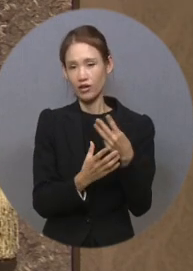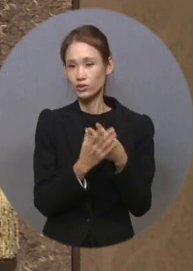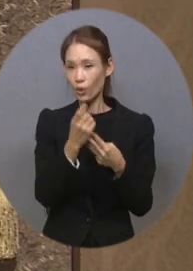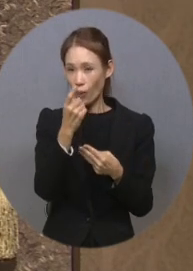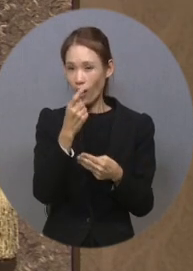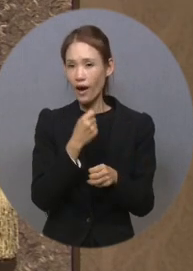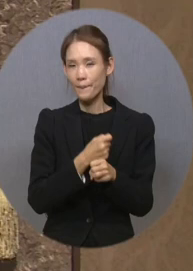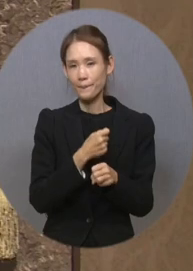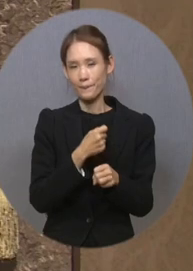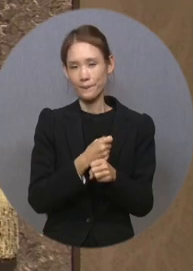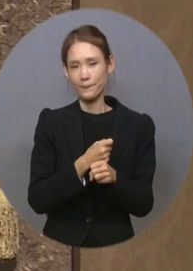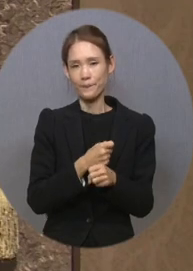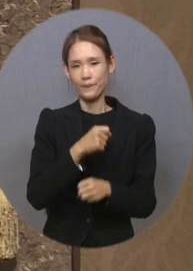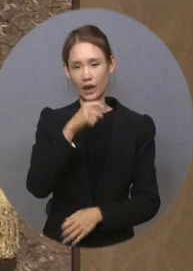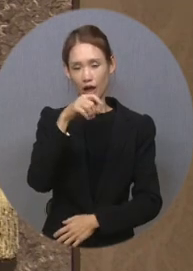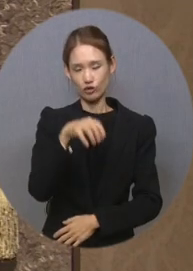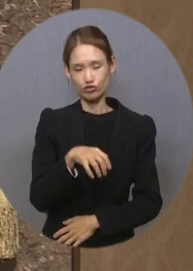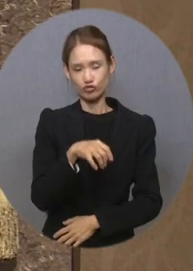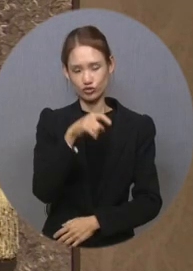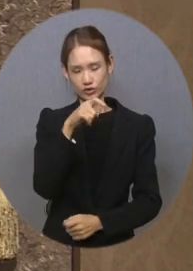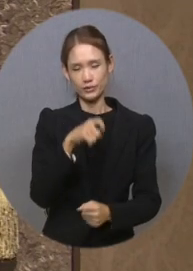그 한 군데서 그걸 합니다. 그리고 이제